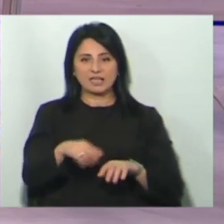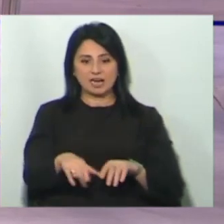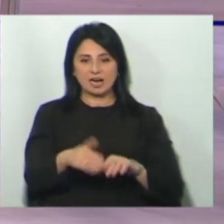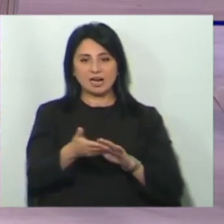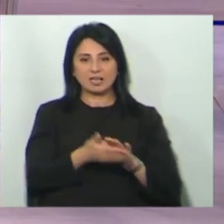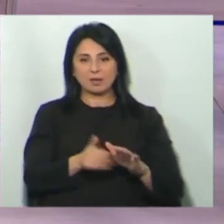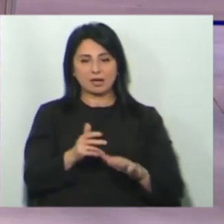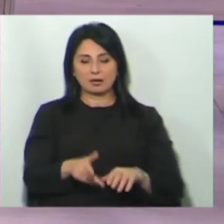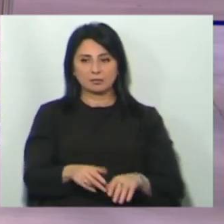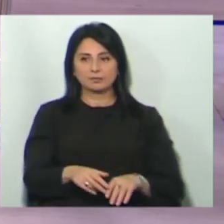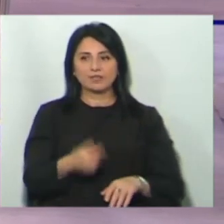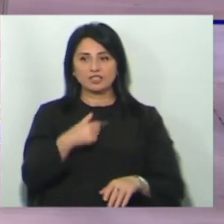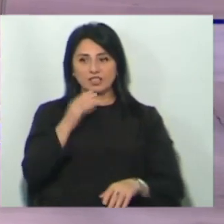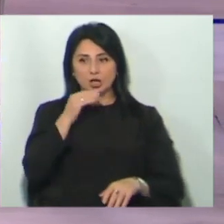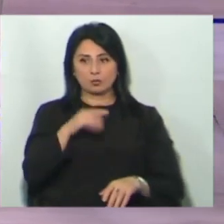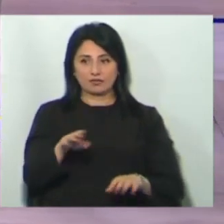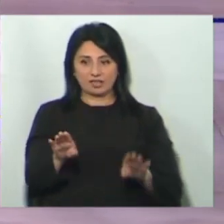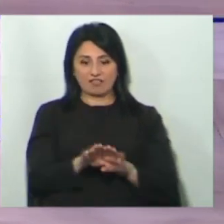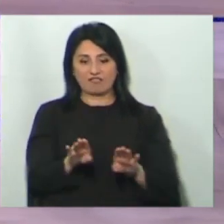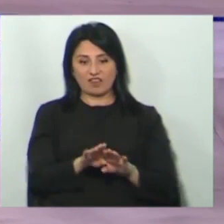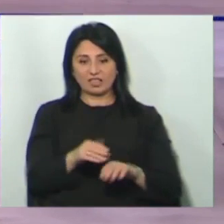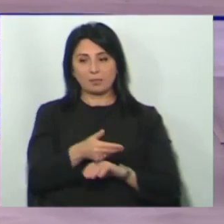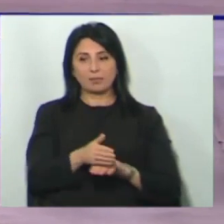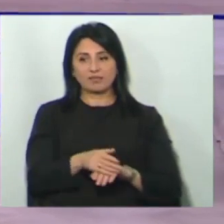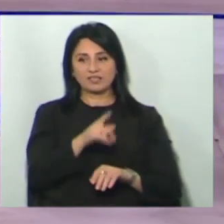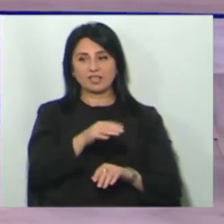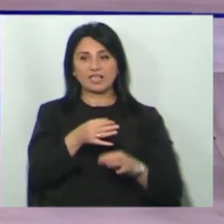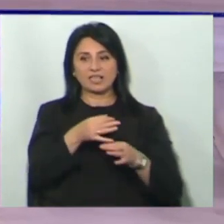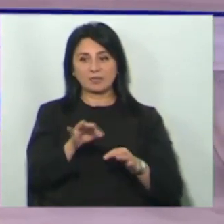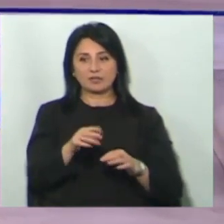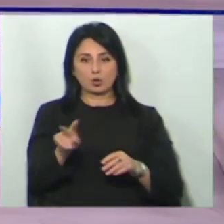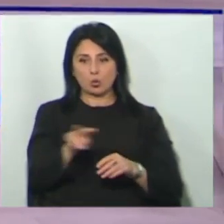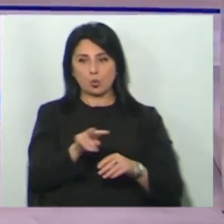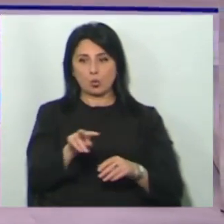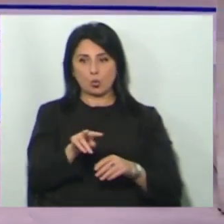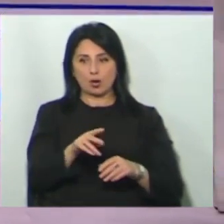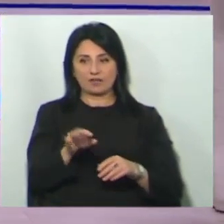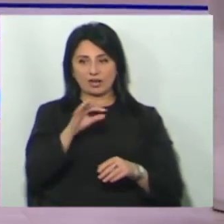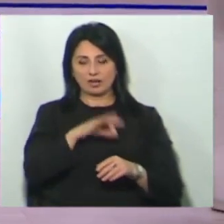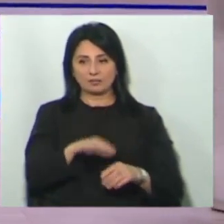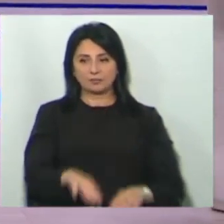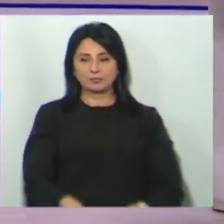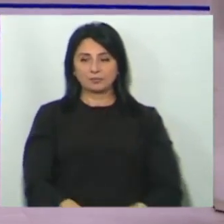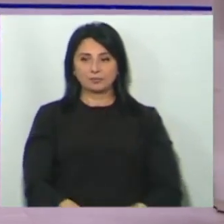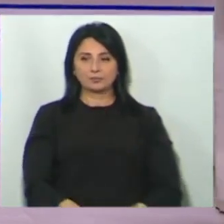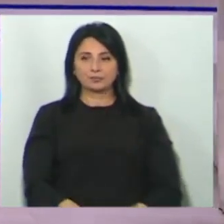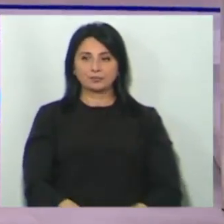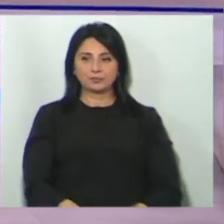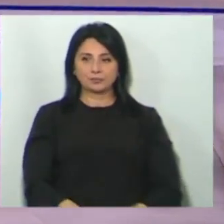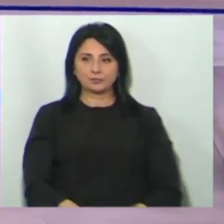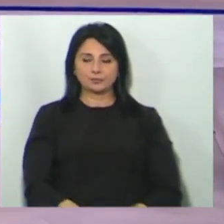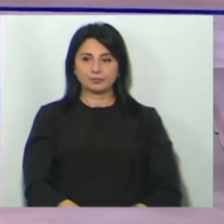ტერფზე. Მაგრამ როდესაც ჩვენ ვადარებთ ფეხსაცმელს, თქვენი ნებართვით მე ორივე წყვილს გამოვიყენებ ამ შემთხვევაში, რომ